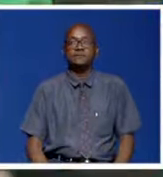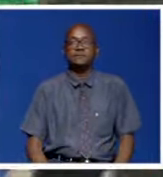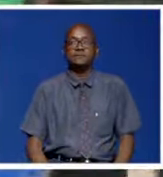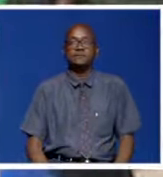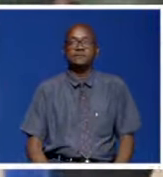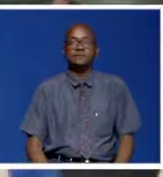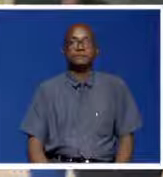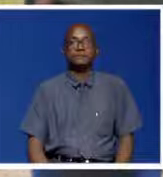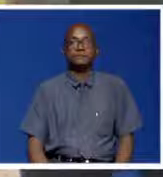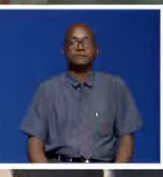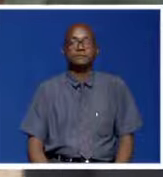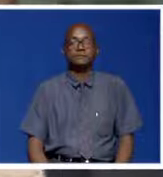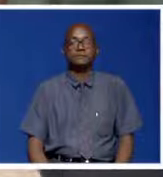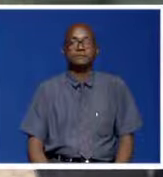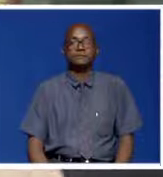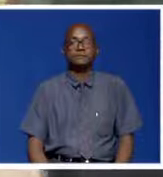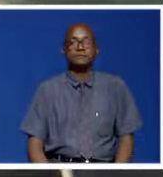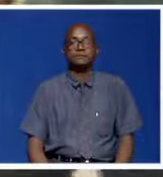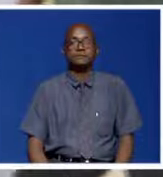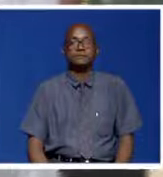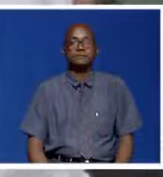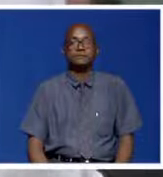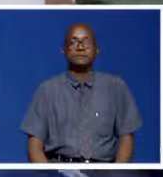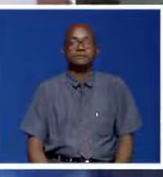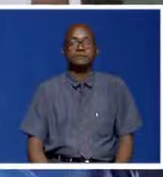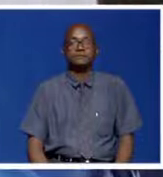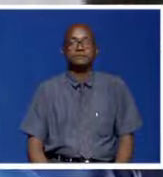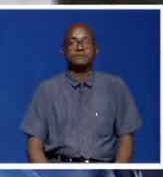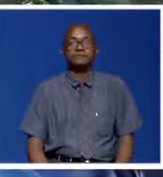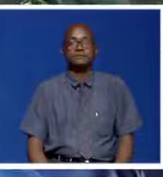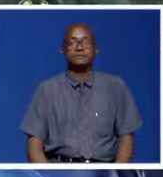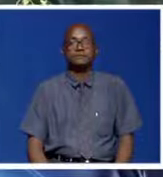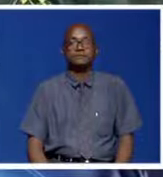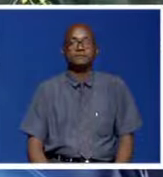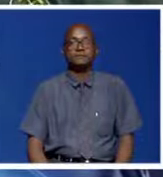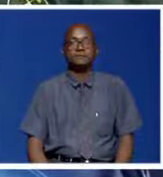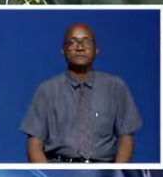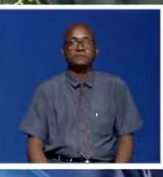Kwa serikali kujihimiza